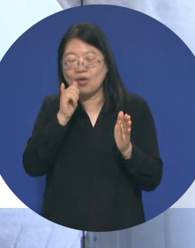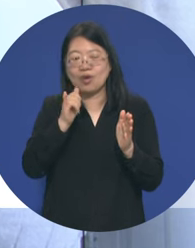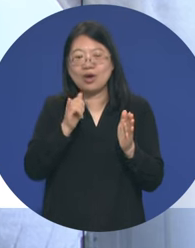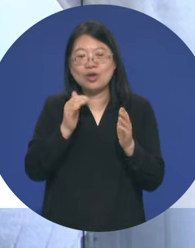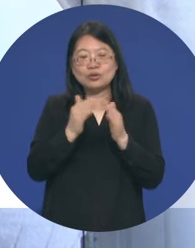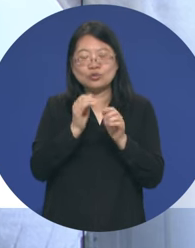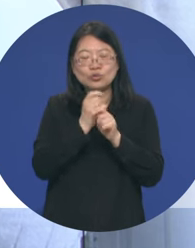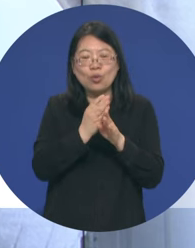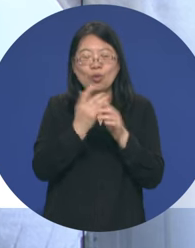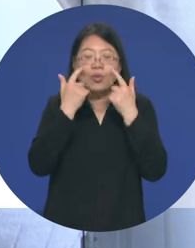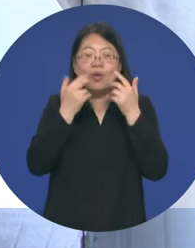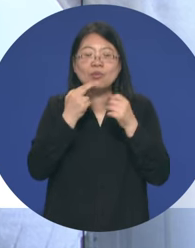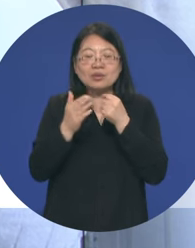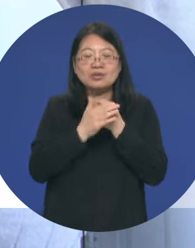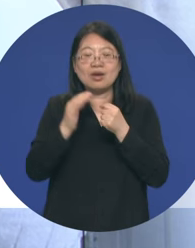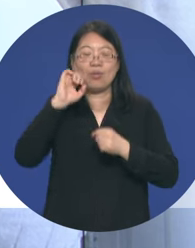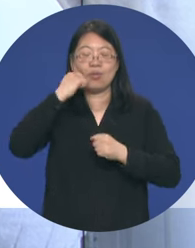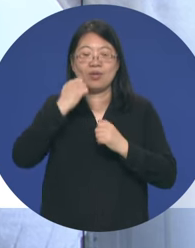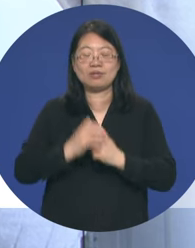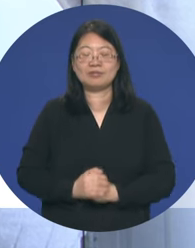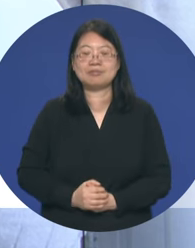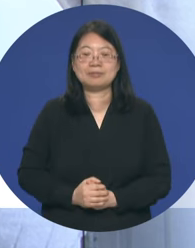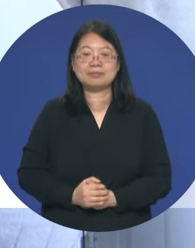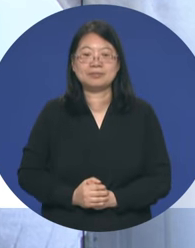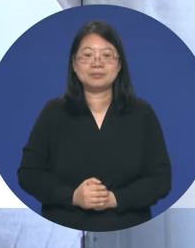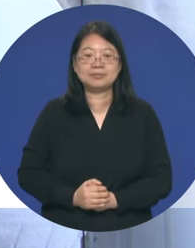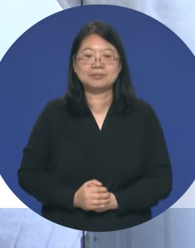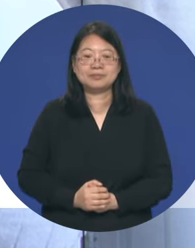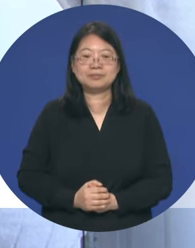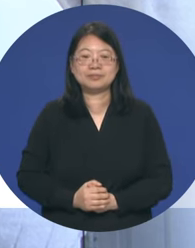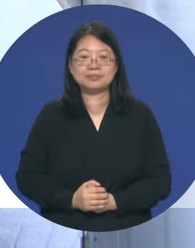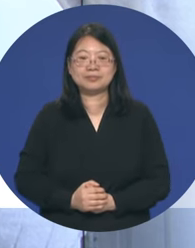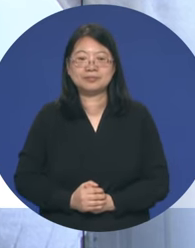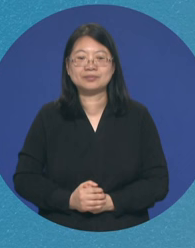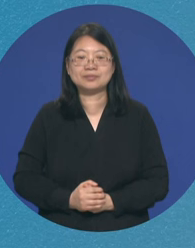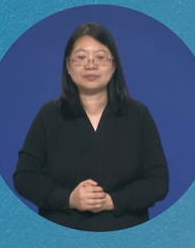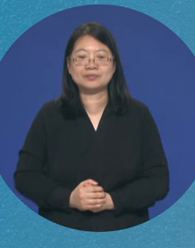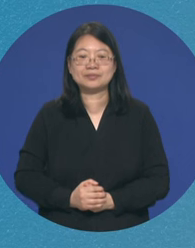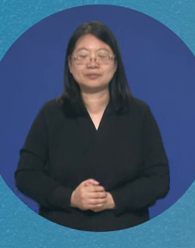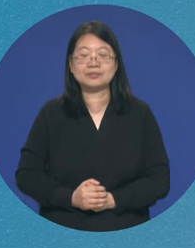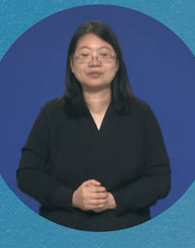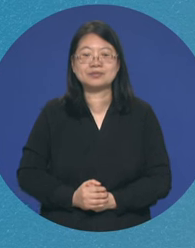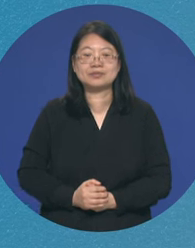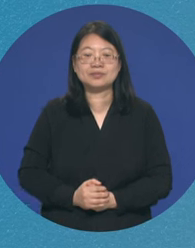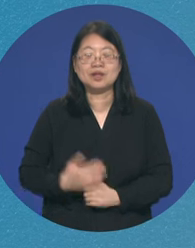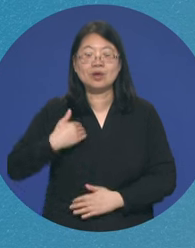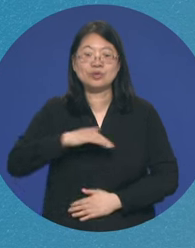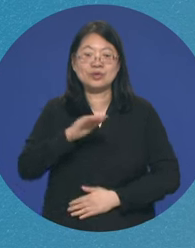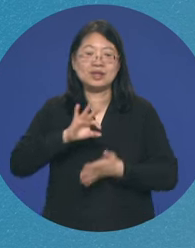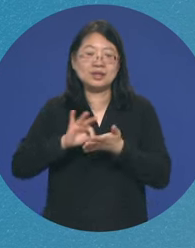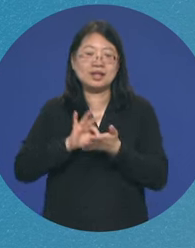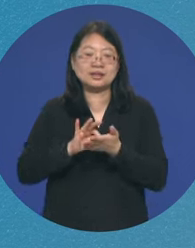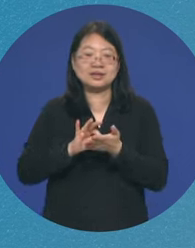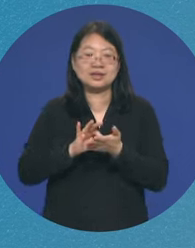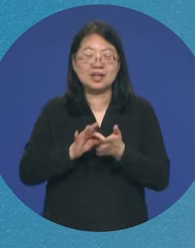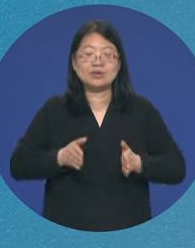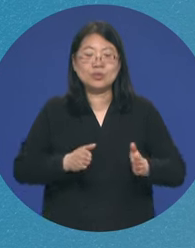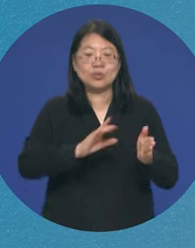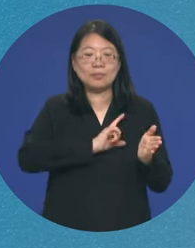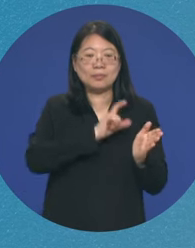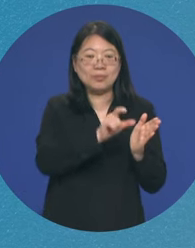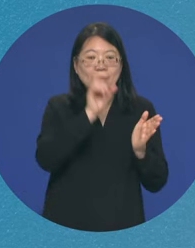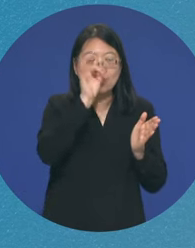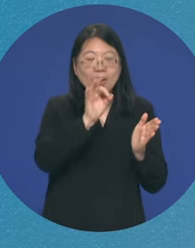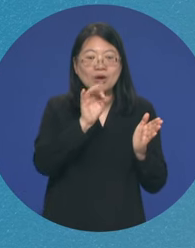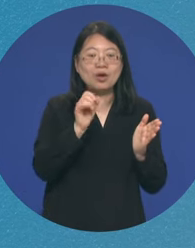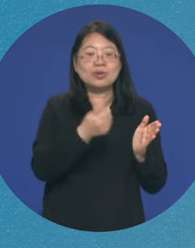어려움을 겪는 경우가 있기 때문입니다 이슬비 기자가 취재했습니다 우리가 쓰는 도로명 주소에서